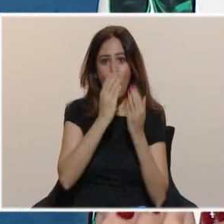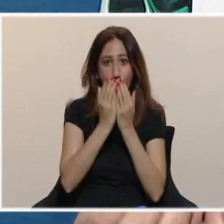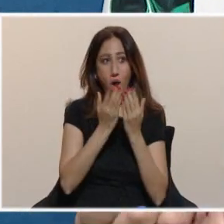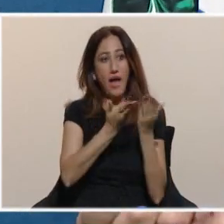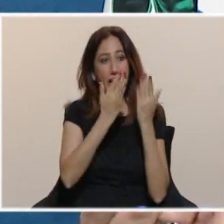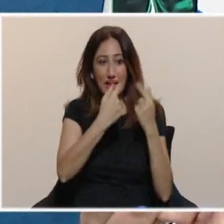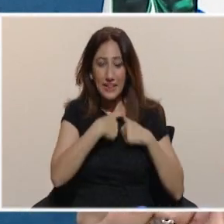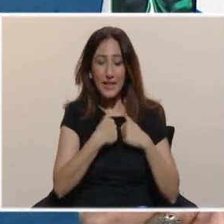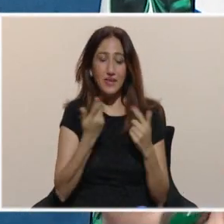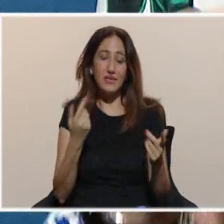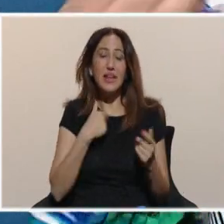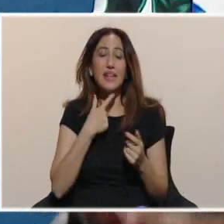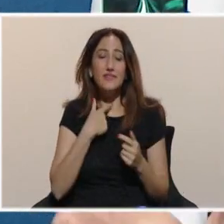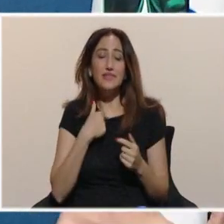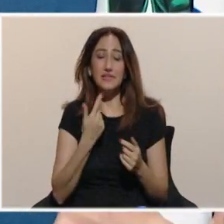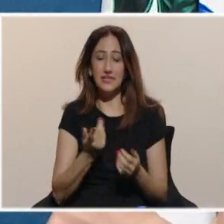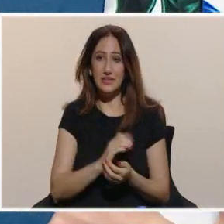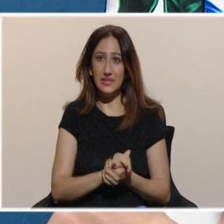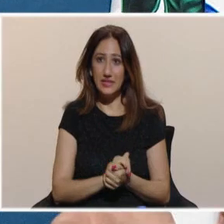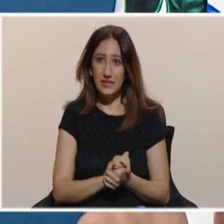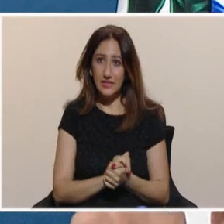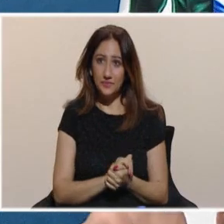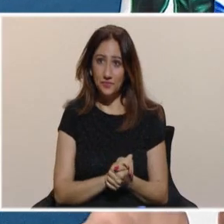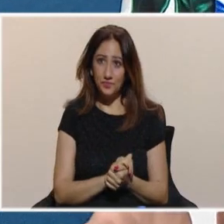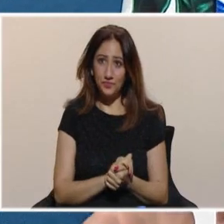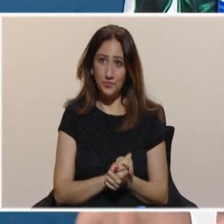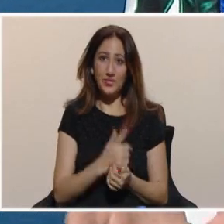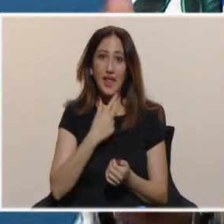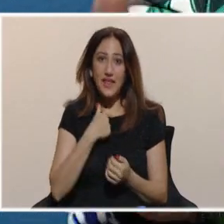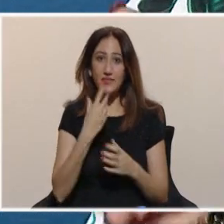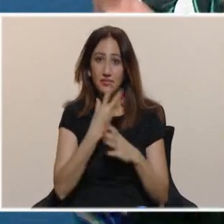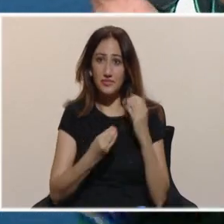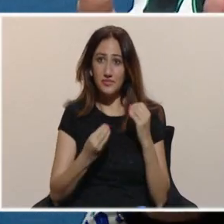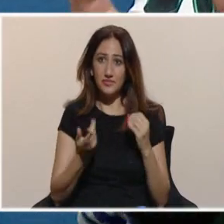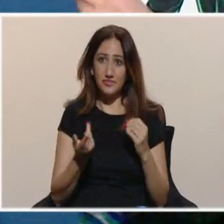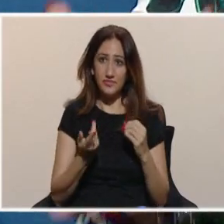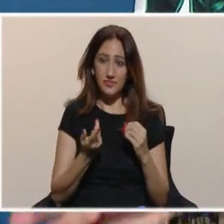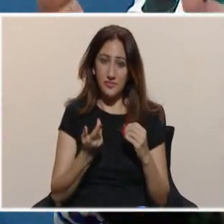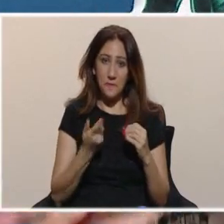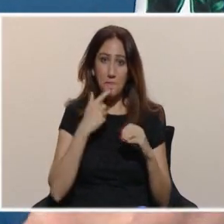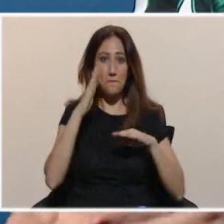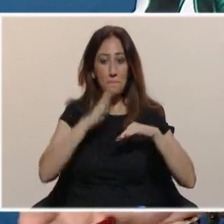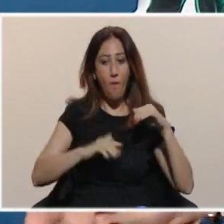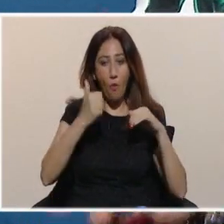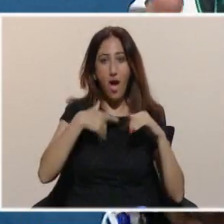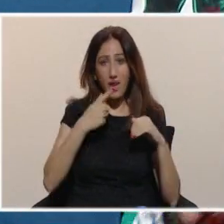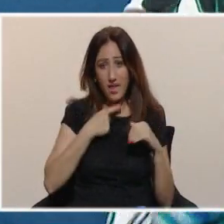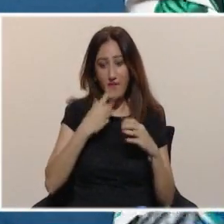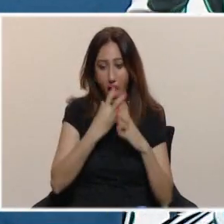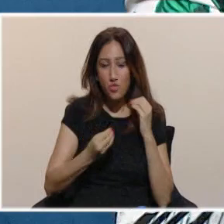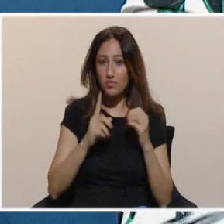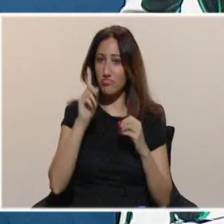لي. نفسي استثمر فيهم ان انا يعني ابقى مربيه تربيه كويسه،